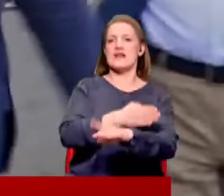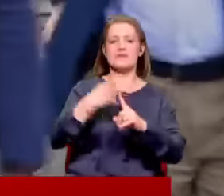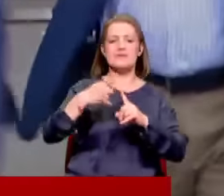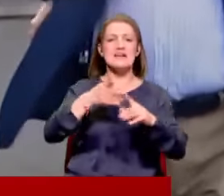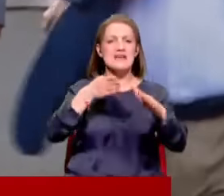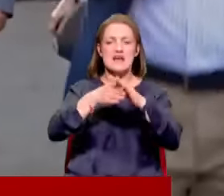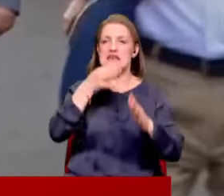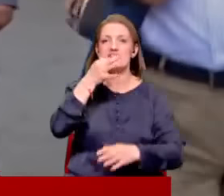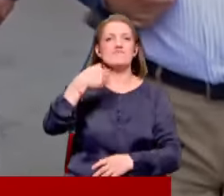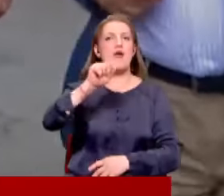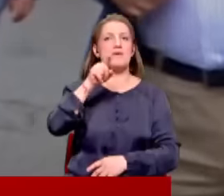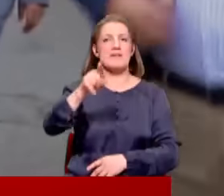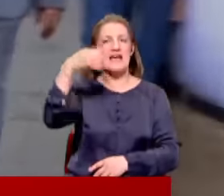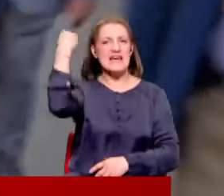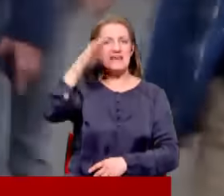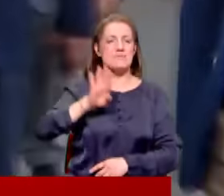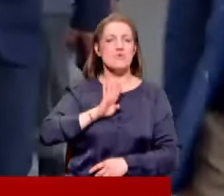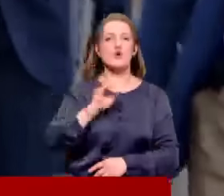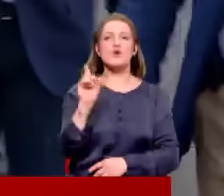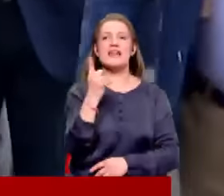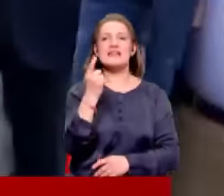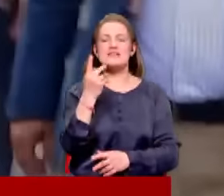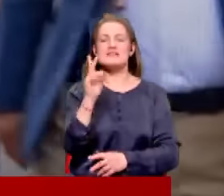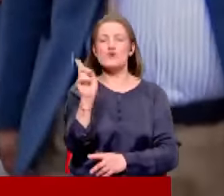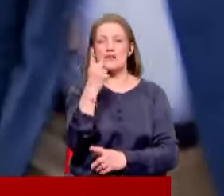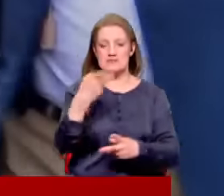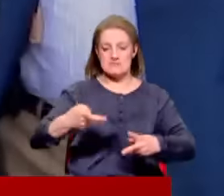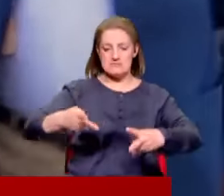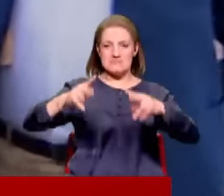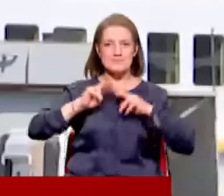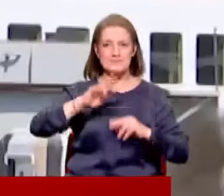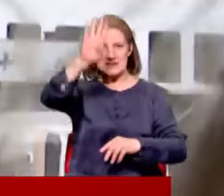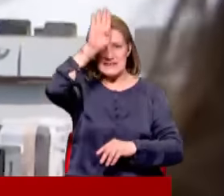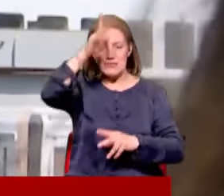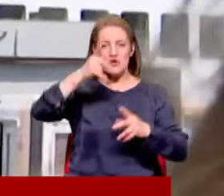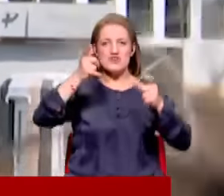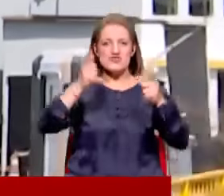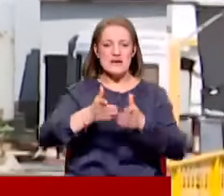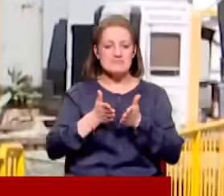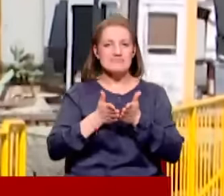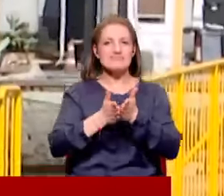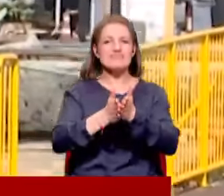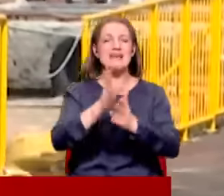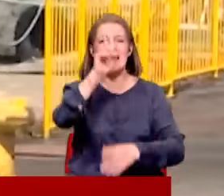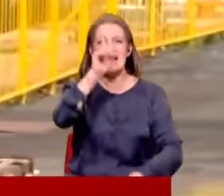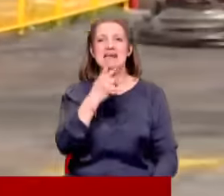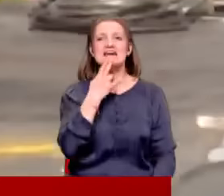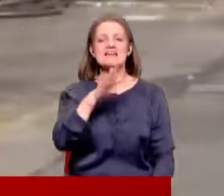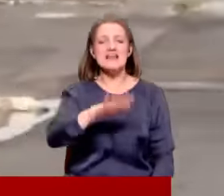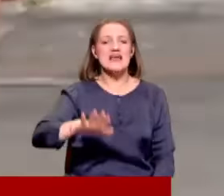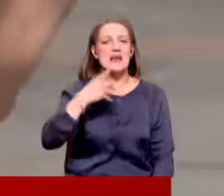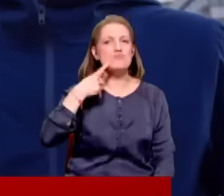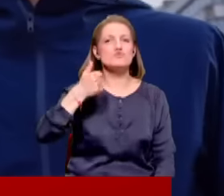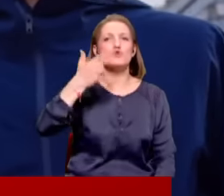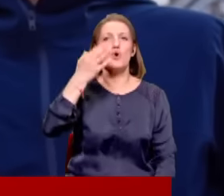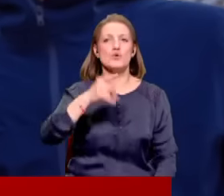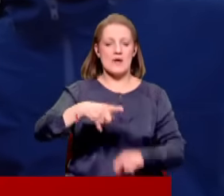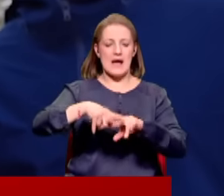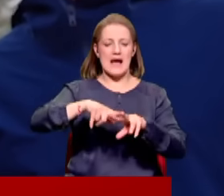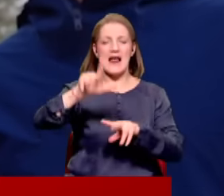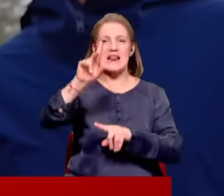tersaneye giremiyordu. İmamoğlu'nun yönetimi devralmasıyla İstanbul Şehir Hatları'nın da ilk kadın genel müdürü oldu. Hurda deposuna dönen